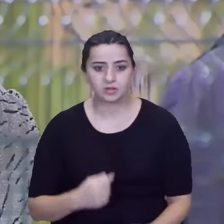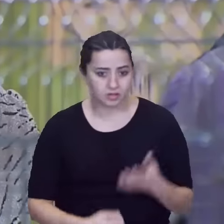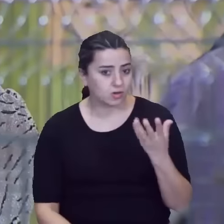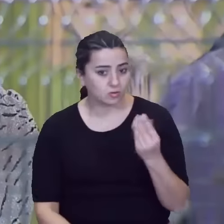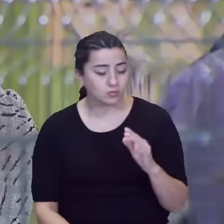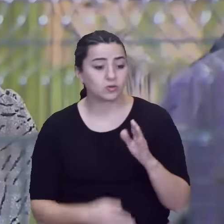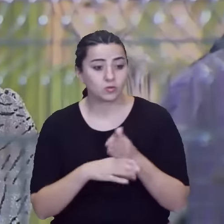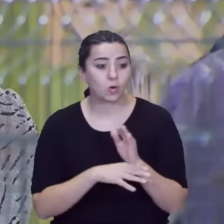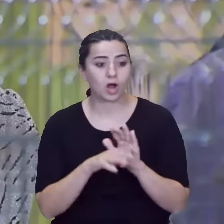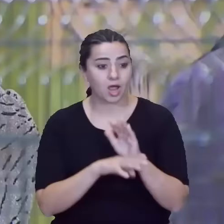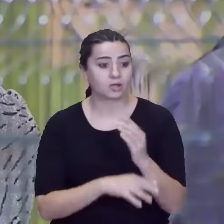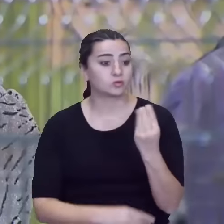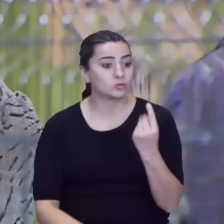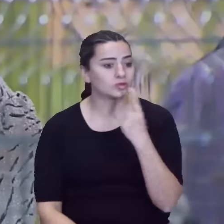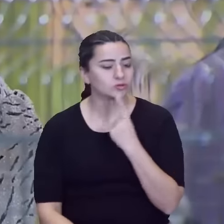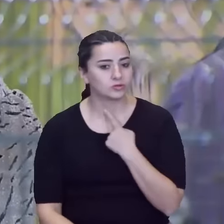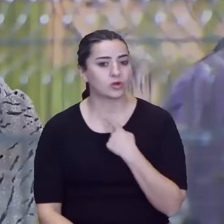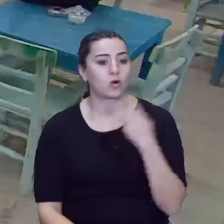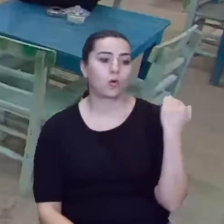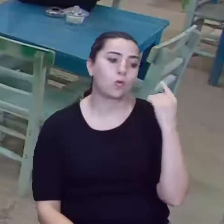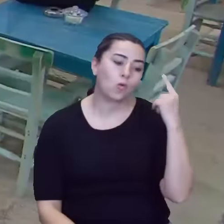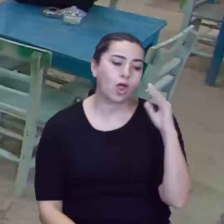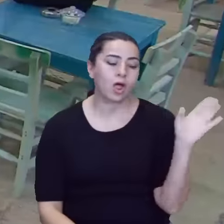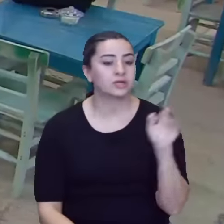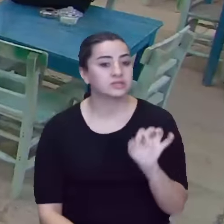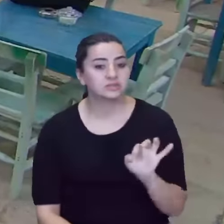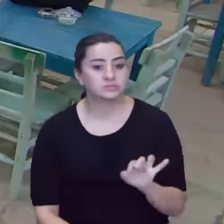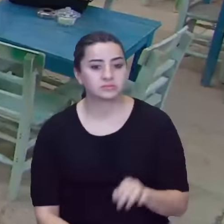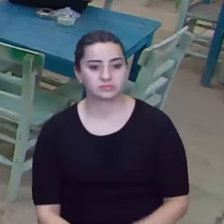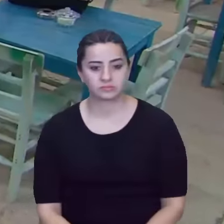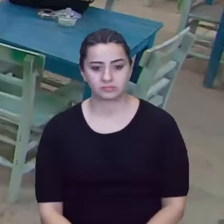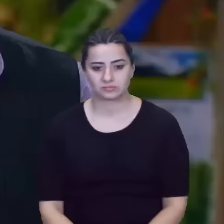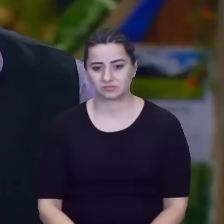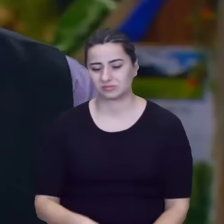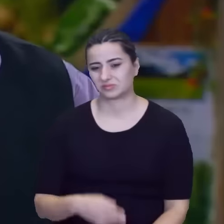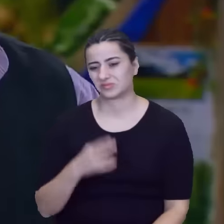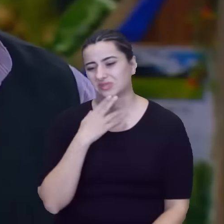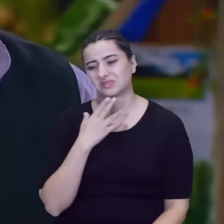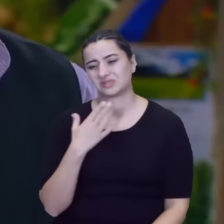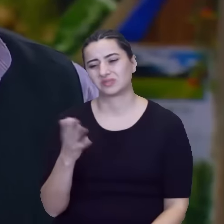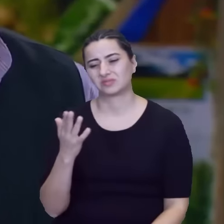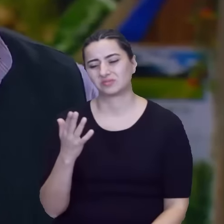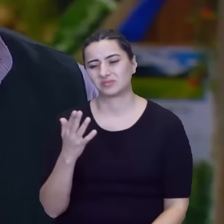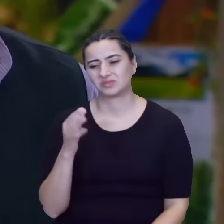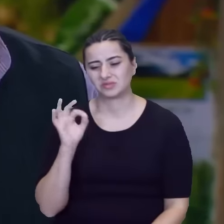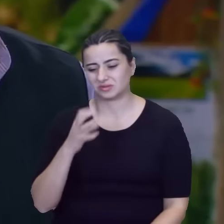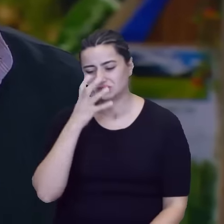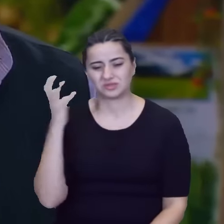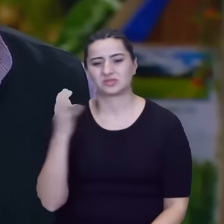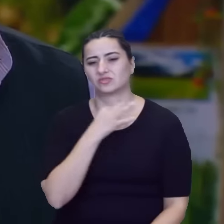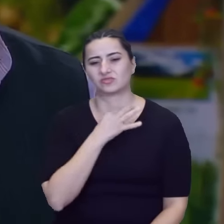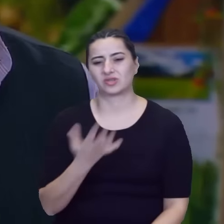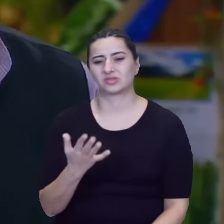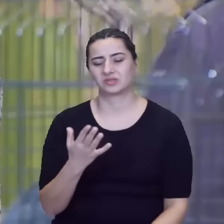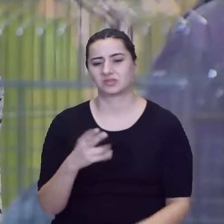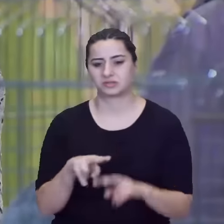Etmiyorsun, bana gerçek hayatta iltifat et Mesut. O rüyaydı. Ya kızım, zaten benim işim başımdan aşkın. Allah'ını